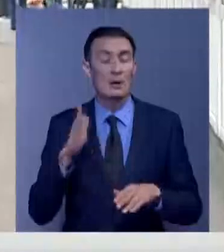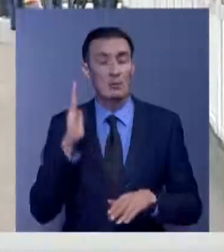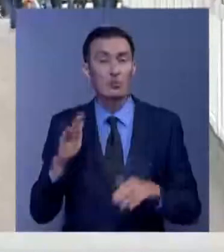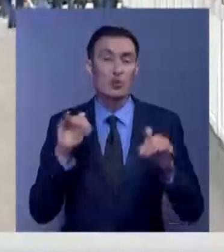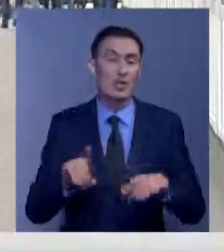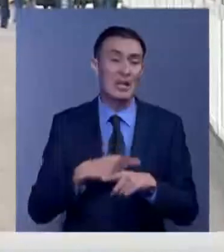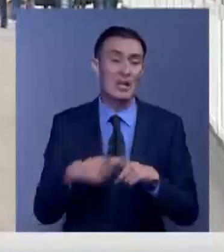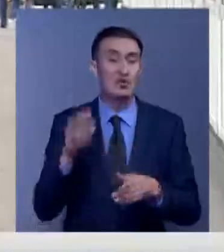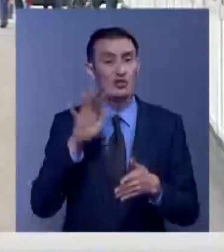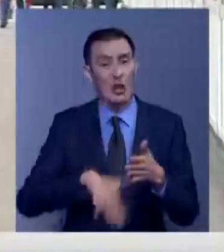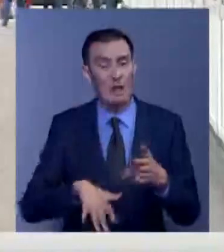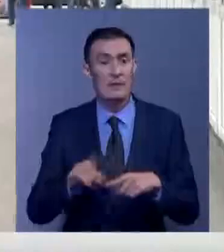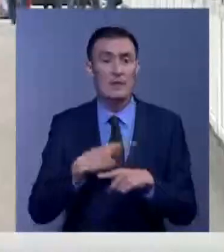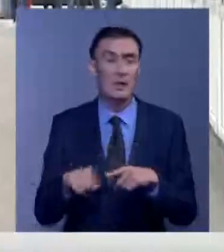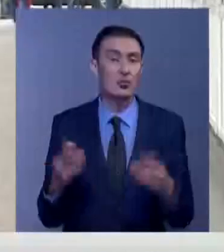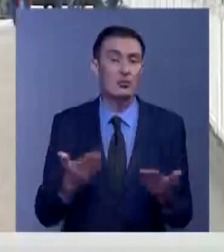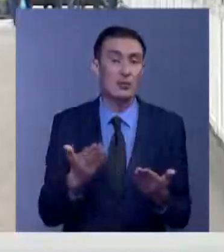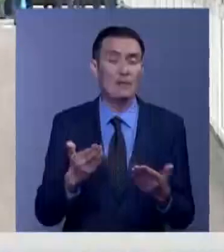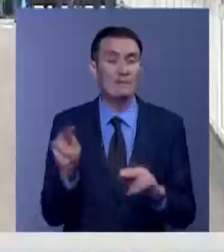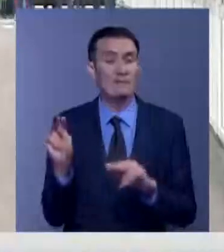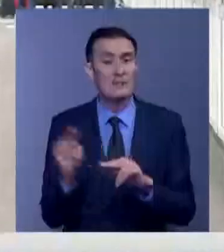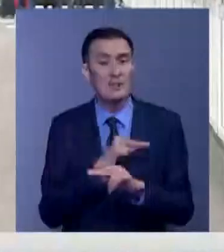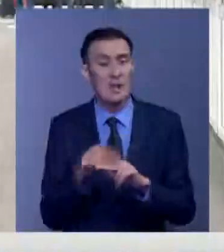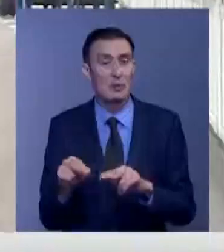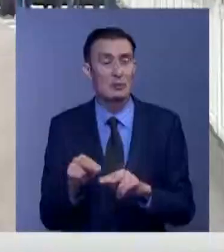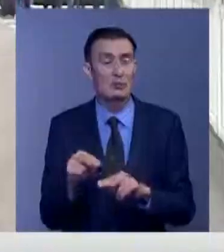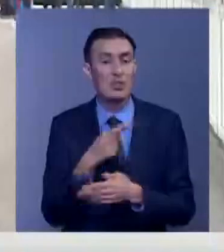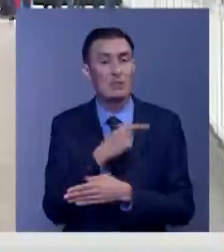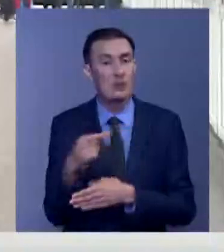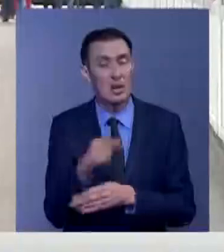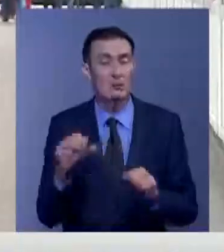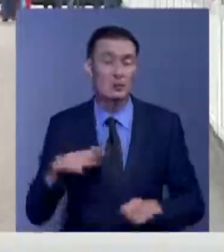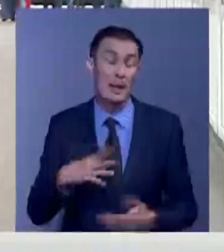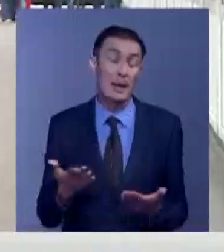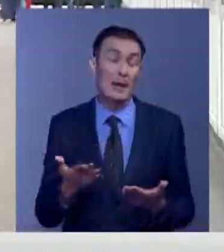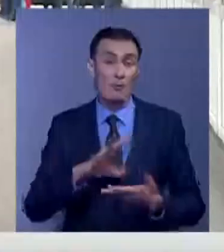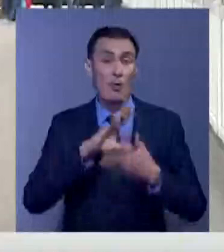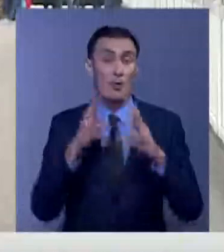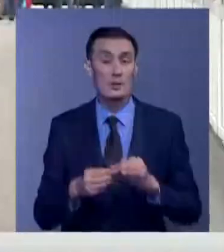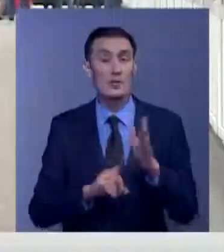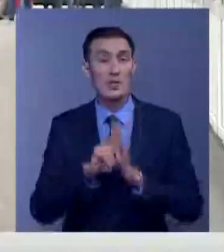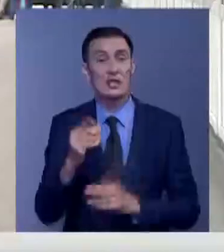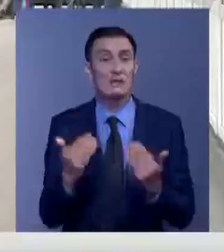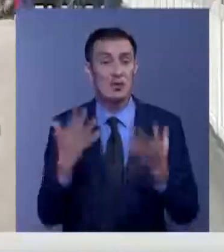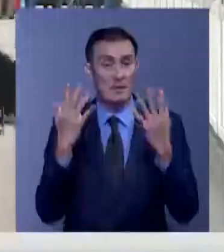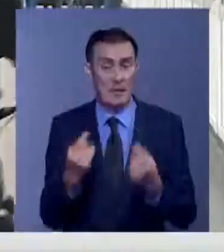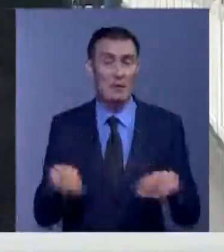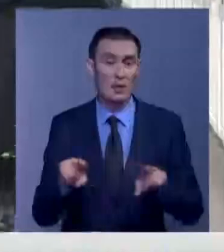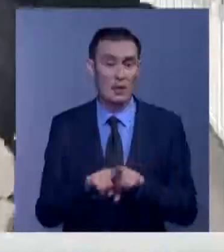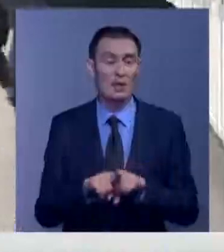оштрафовать или провести какую-то, не знаю, воспитательную, так сказать, работу. В целом я хочу напомнить, что с сегодняшнего дня вот такие